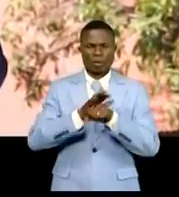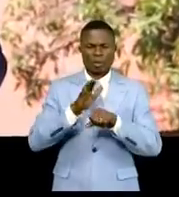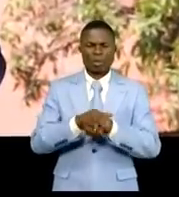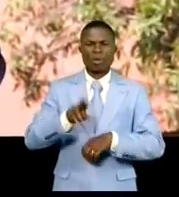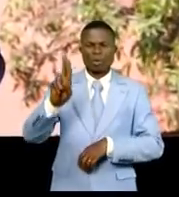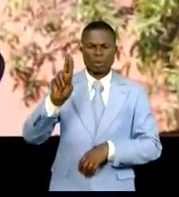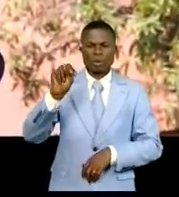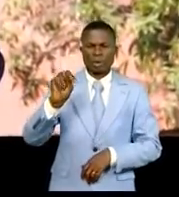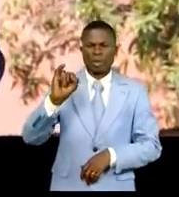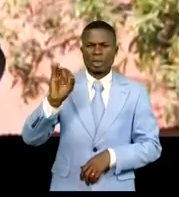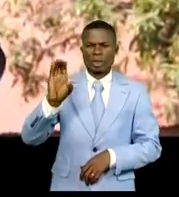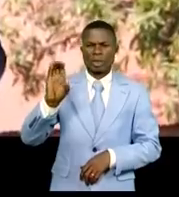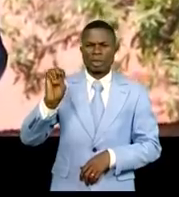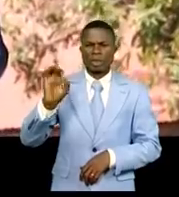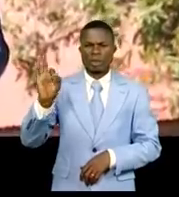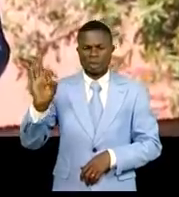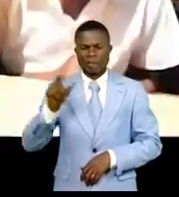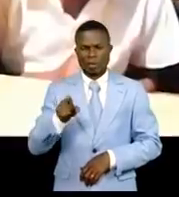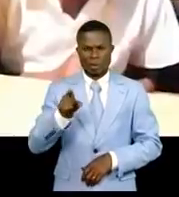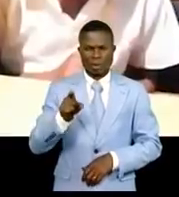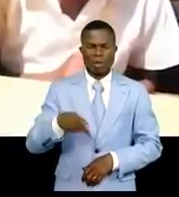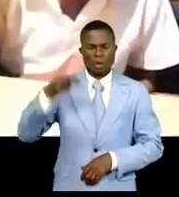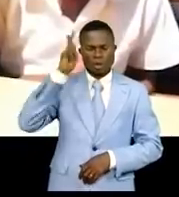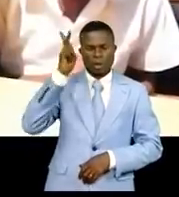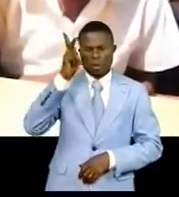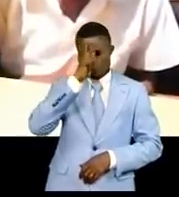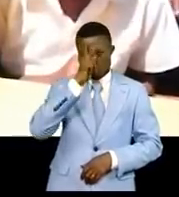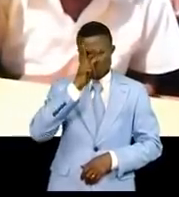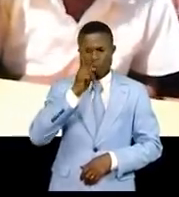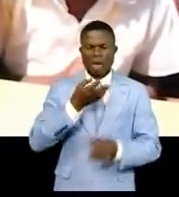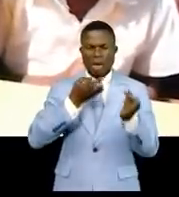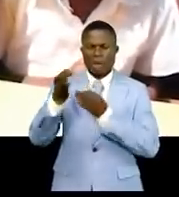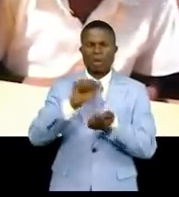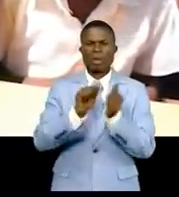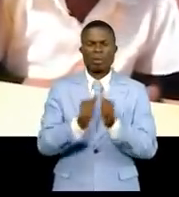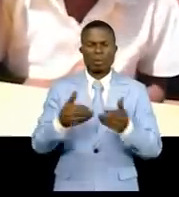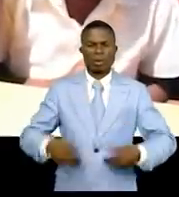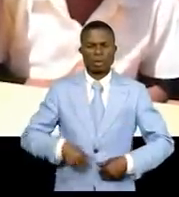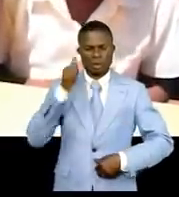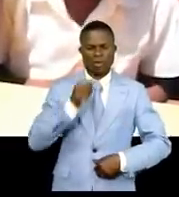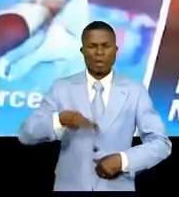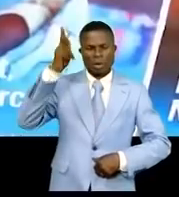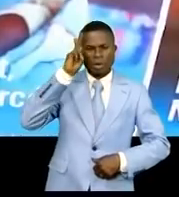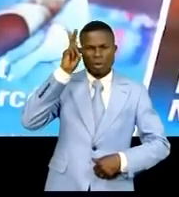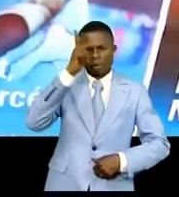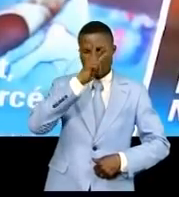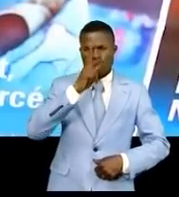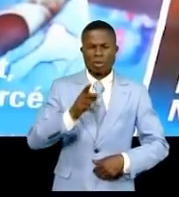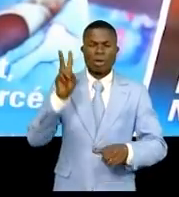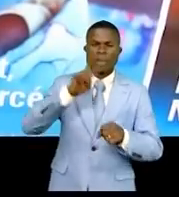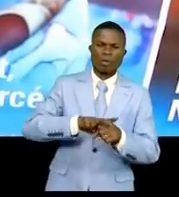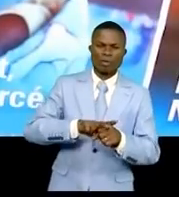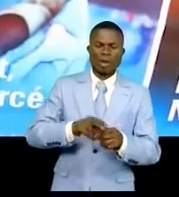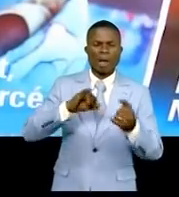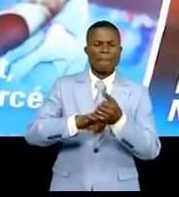du Haut-Katanga, Jérôme Kouassi, a brossé la situation de la jeune fille du Haut-Katanga, souvent victime de mariages